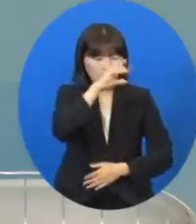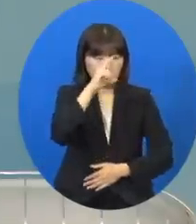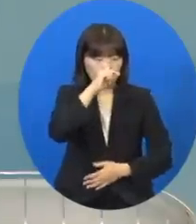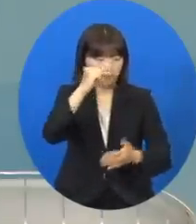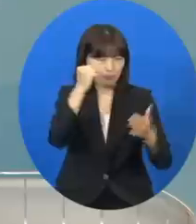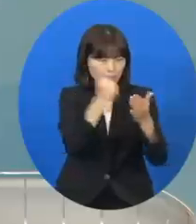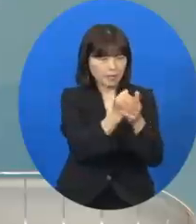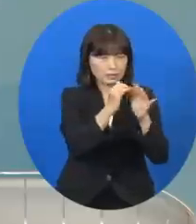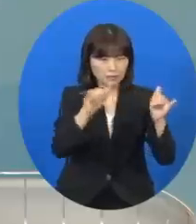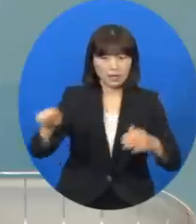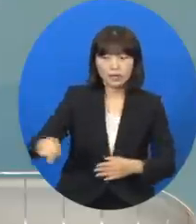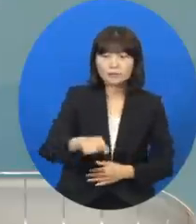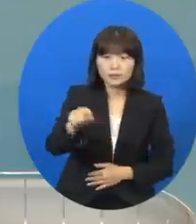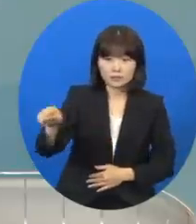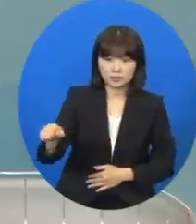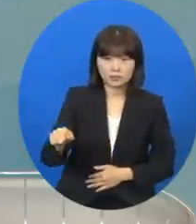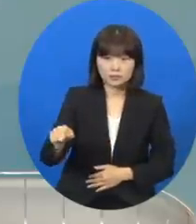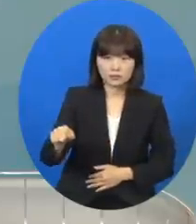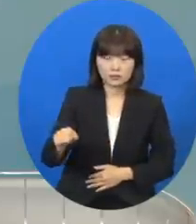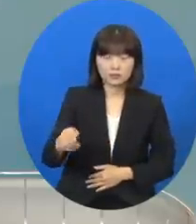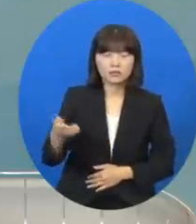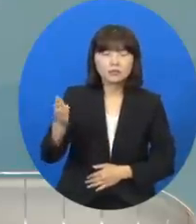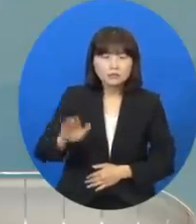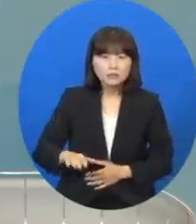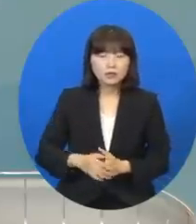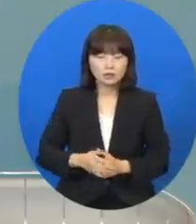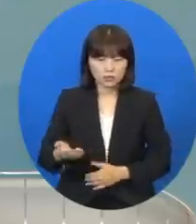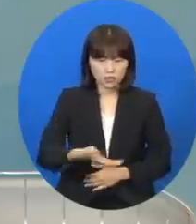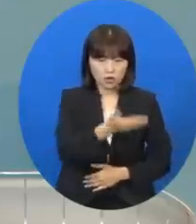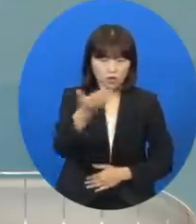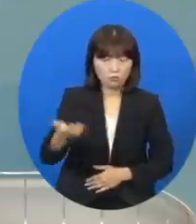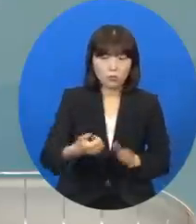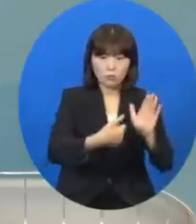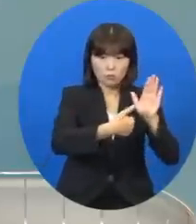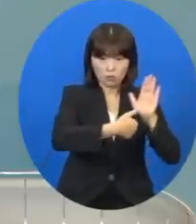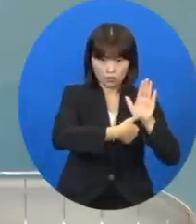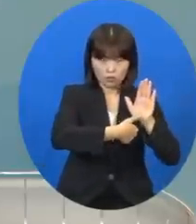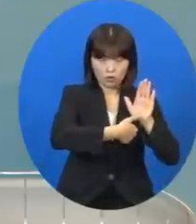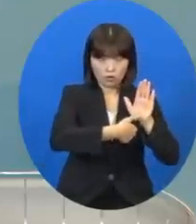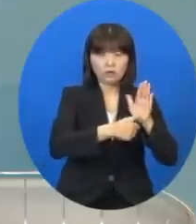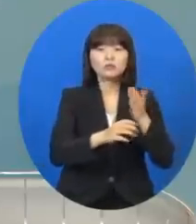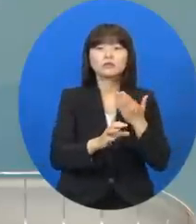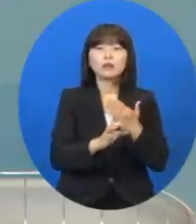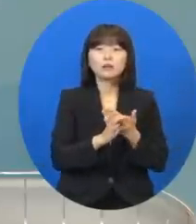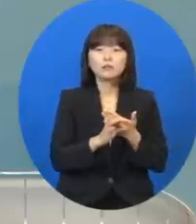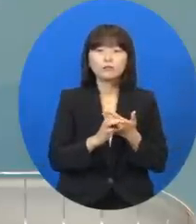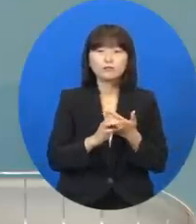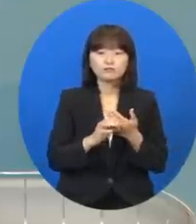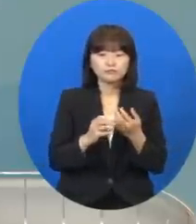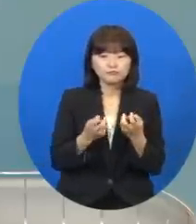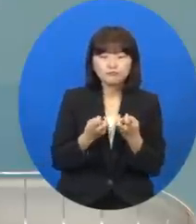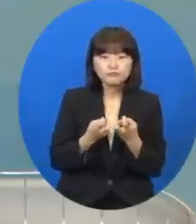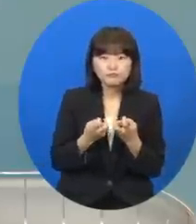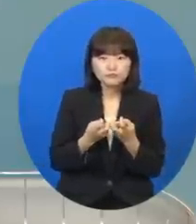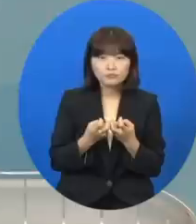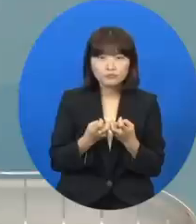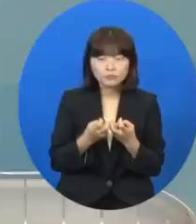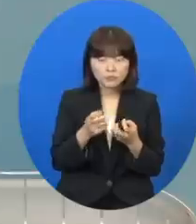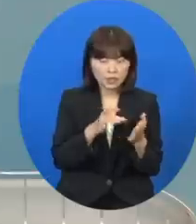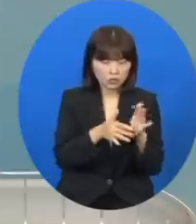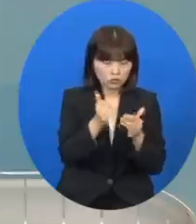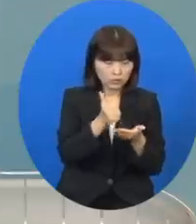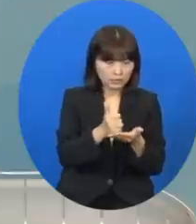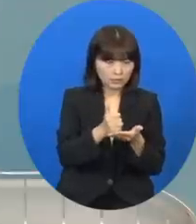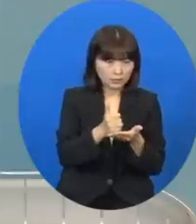장본인들이지만 솔직히 여러분이 본디오 빌라도였다면 어떻게 하셨겠어요? 예수님을